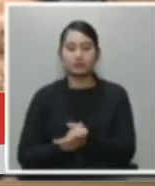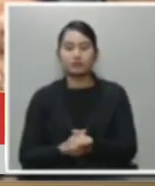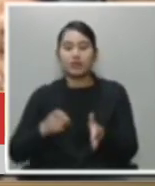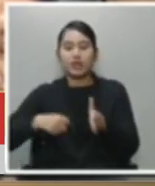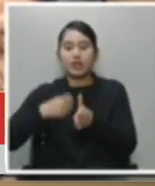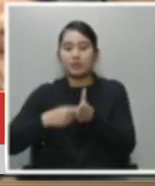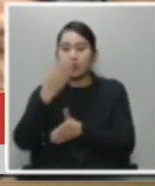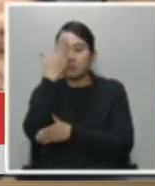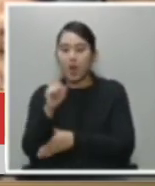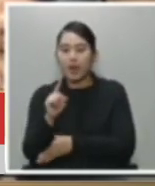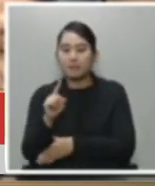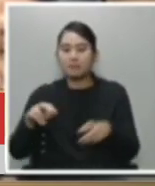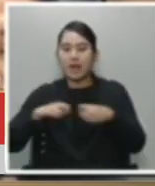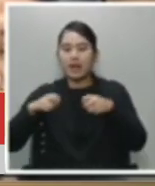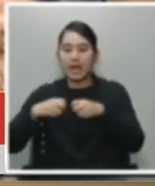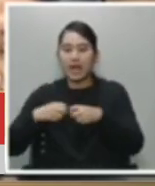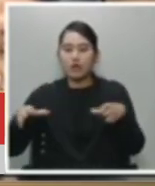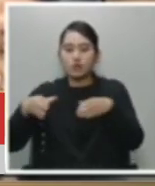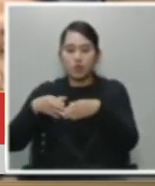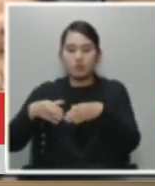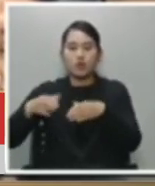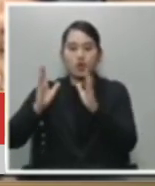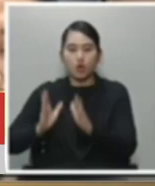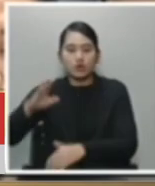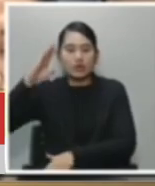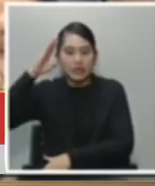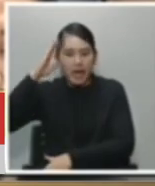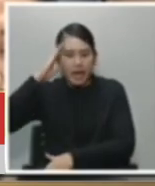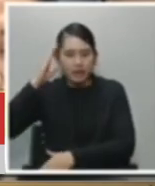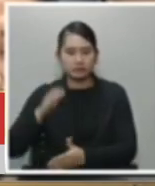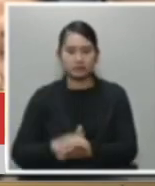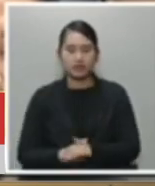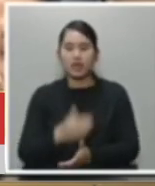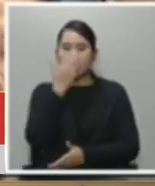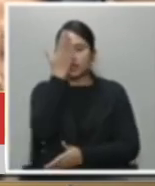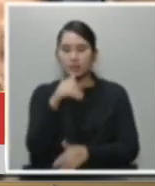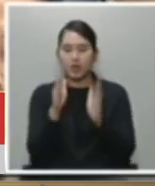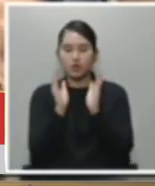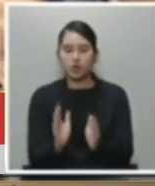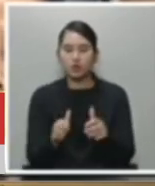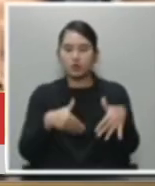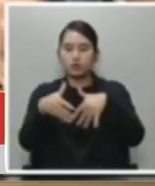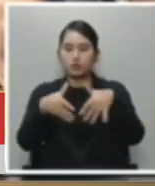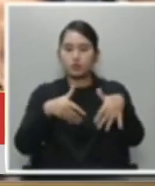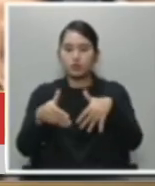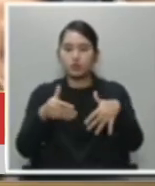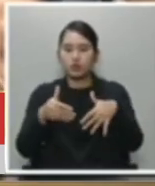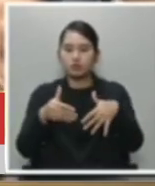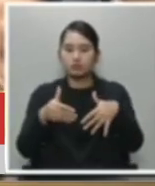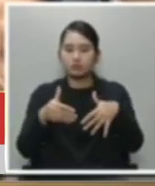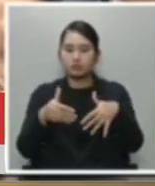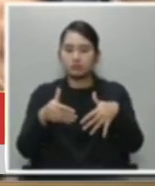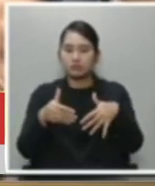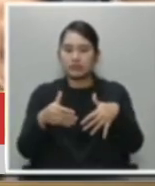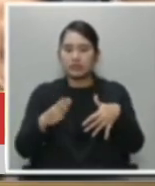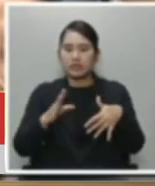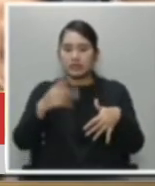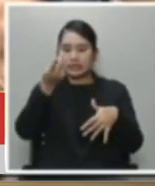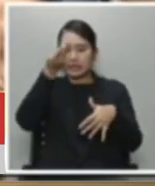เกิดจากความขัดแย้งของคนในกองทัพแล้วทำไมต้องให้ประชาชนผู้บริสุทธิ์ต้องมารับข้อกรรม